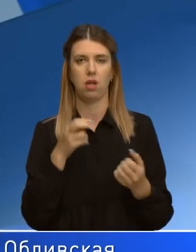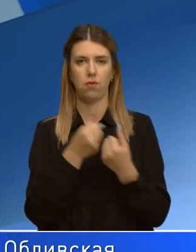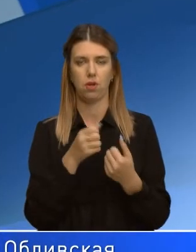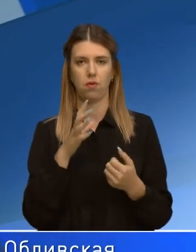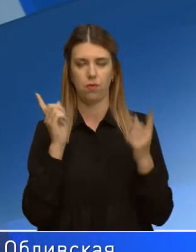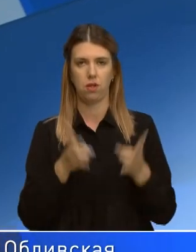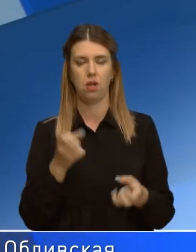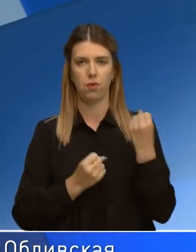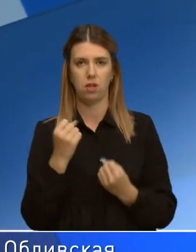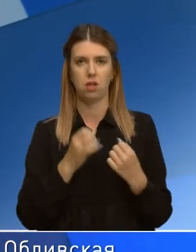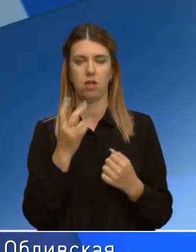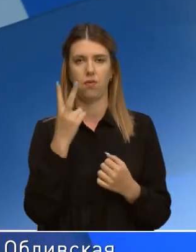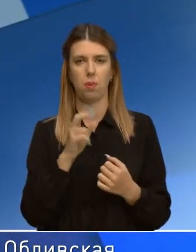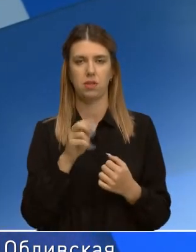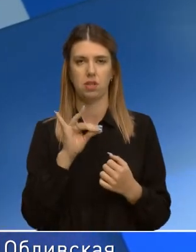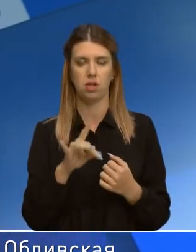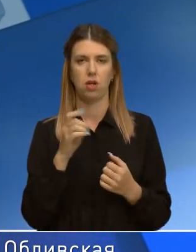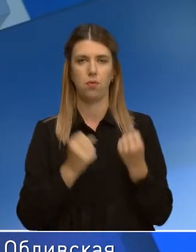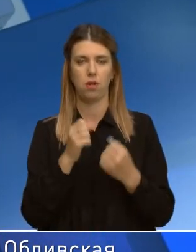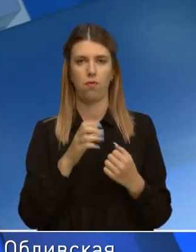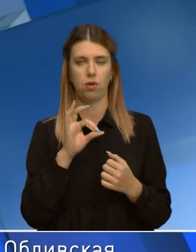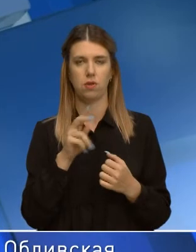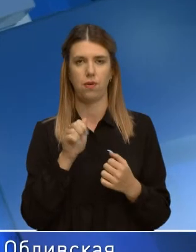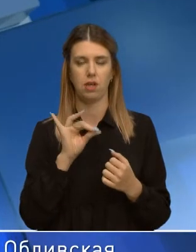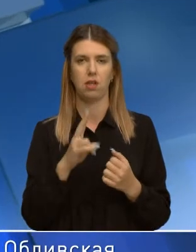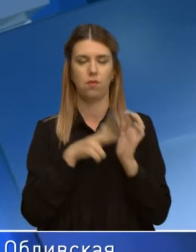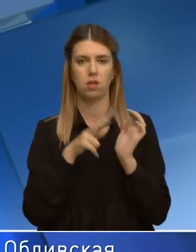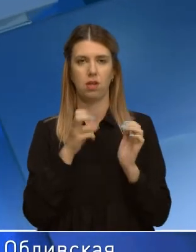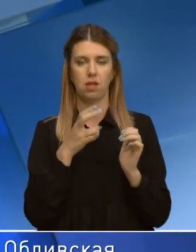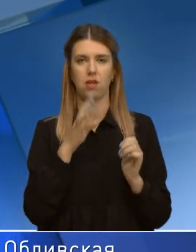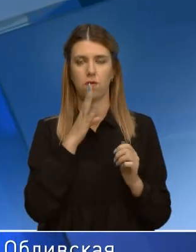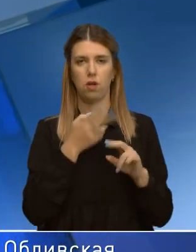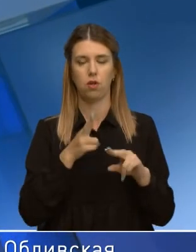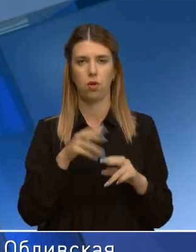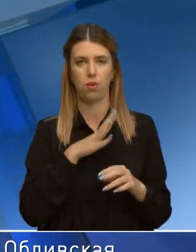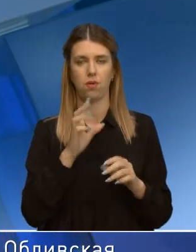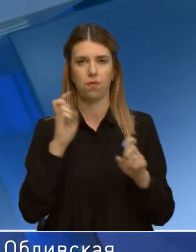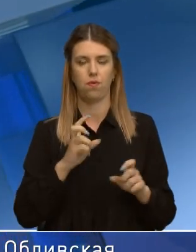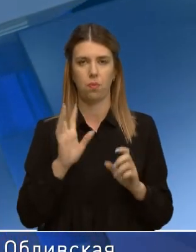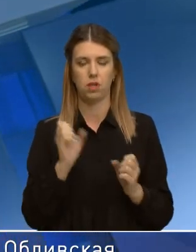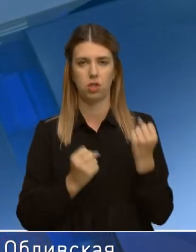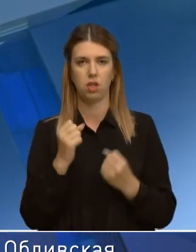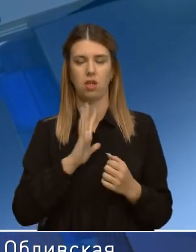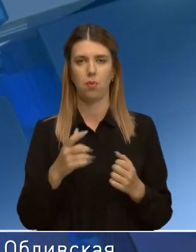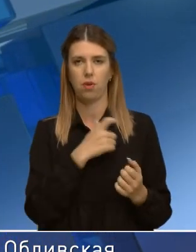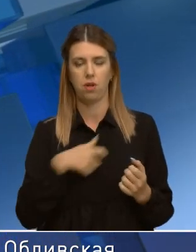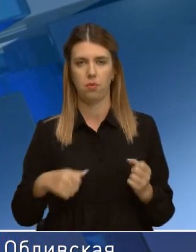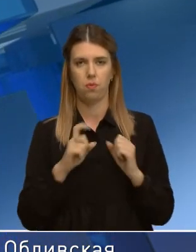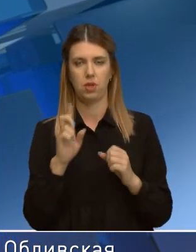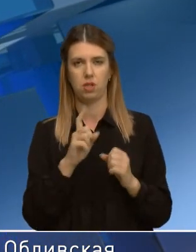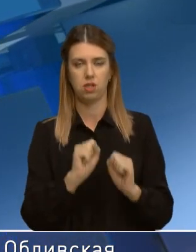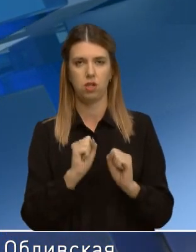пострадали водитель а также два пассажира автомобиля volkswagen в том числе 8-летняя девочка которая находилась на заднем сидении не была пристегнута ремнем